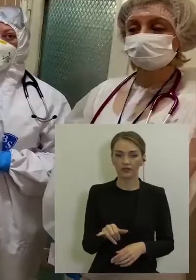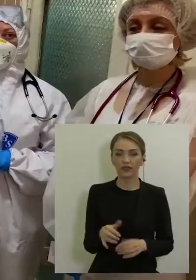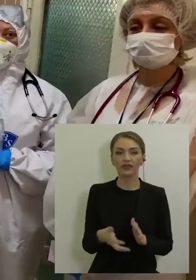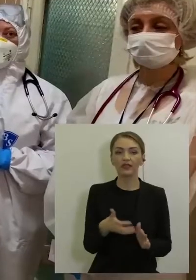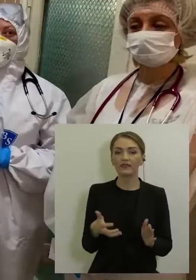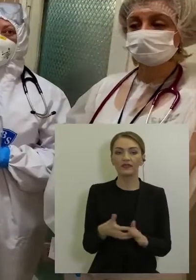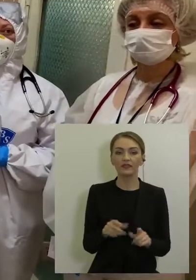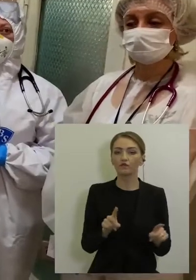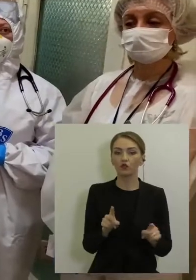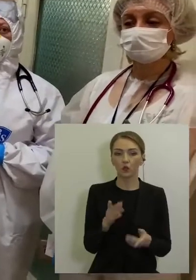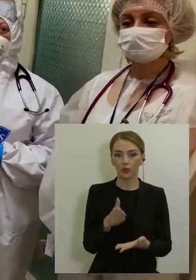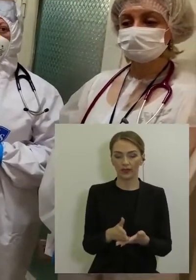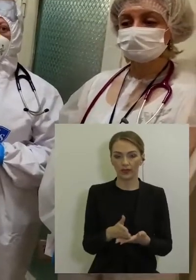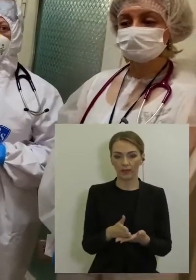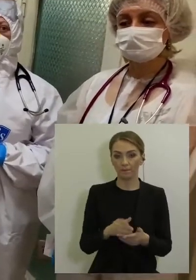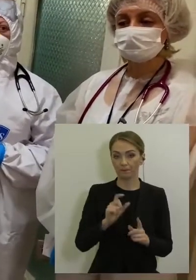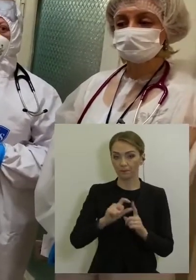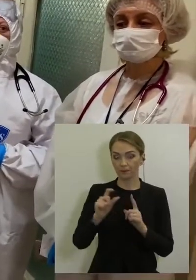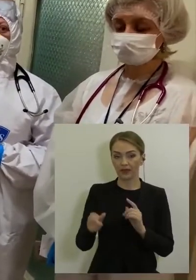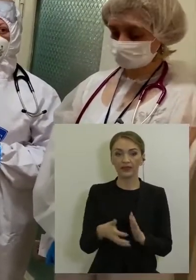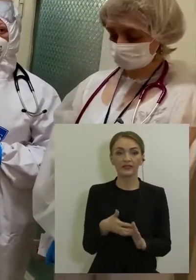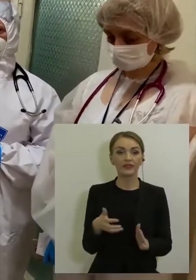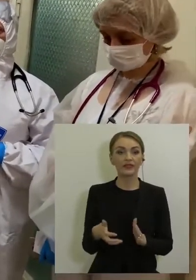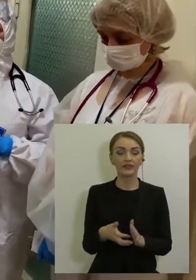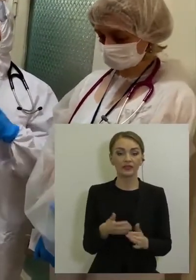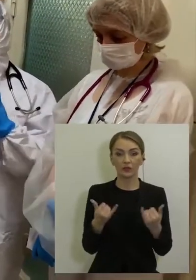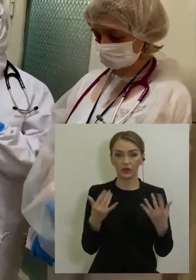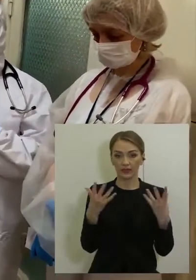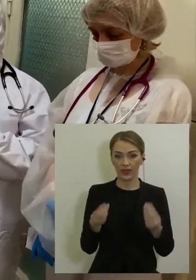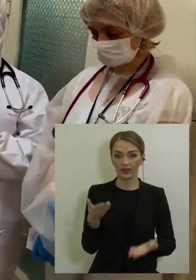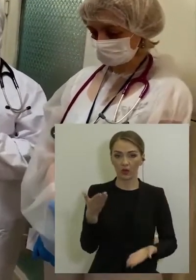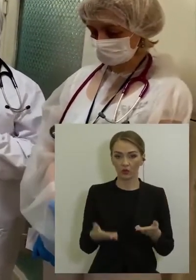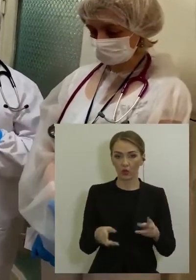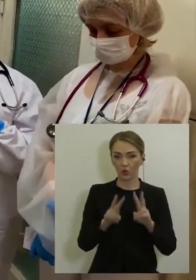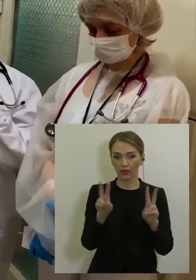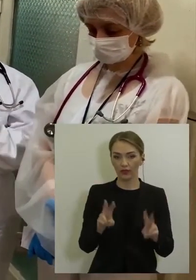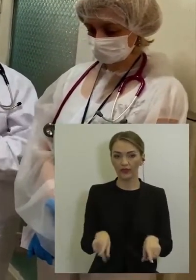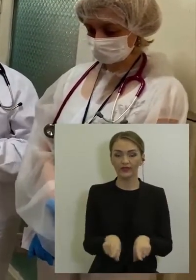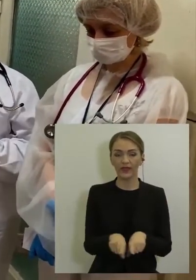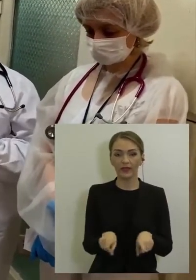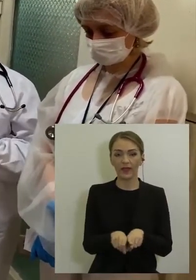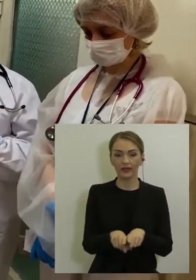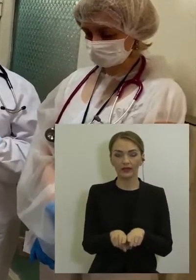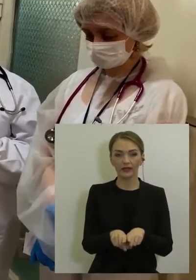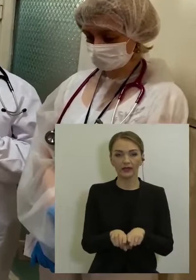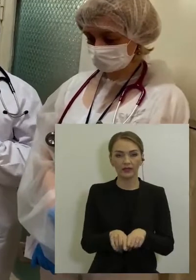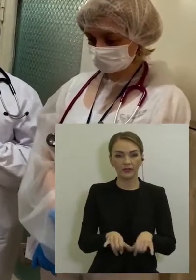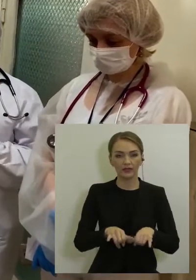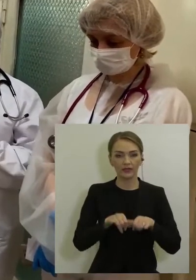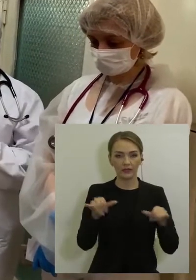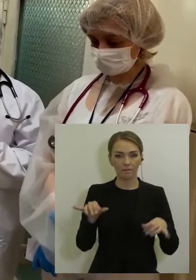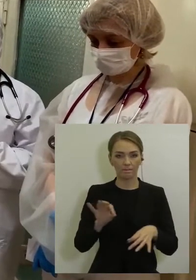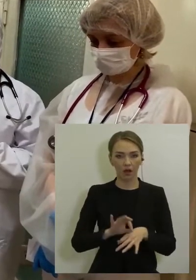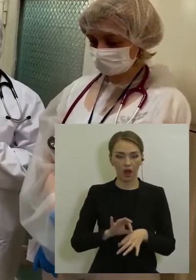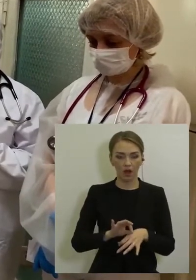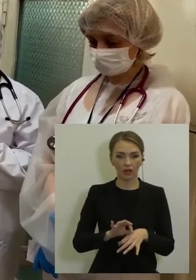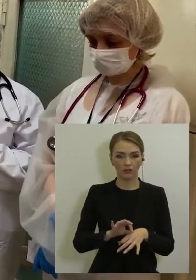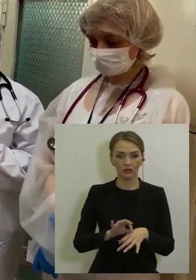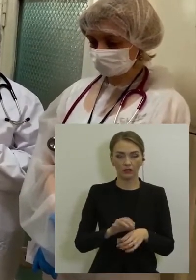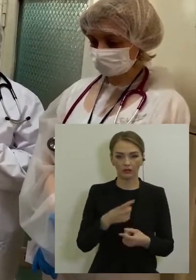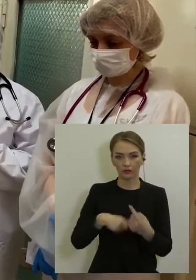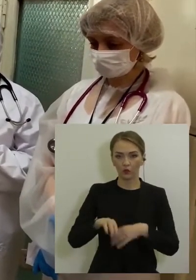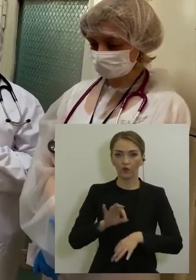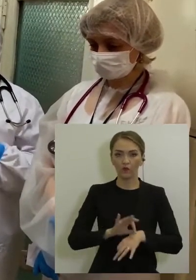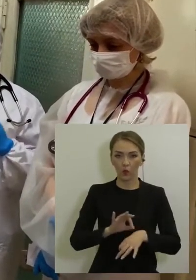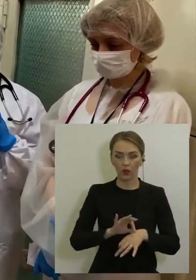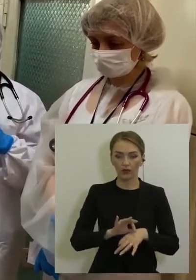чому є? Дефіцит в чому? На сьогоднішній день, якщо розглядати все-таки спалах і поточність